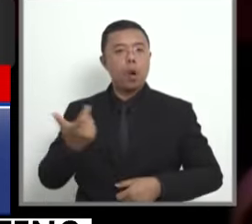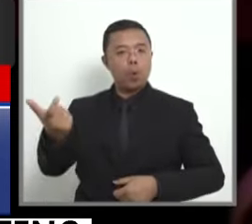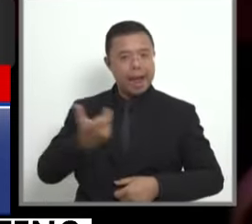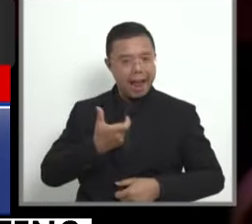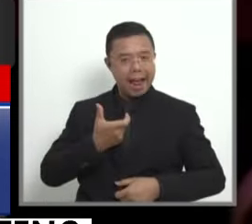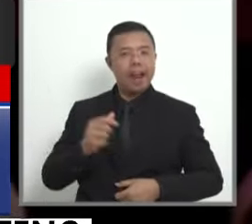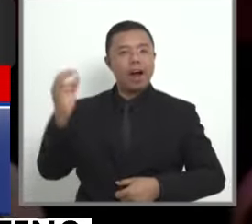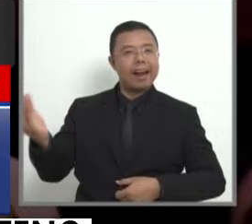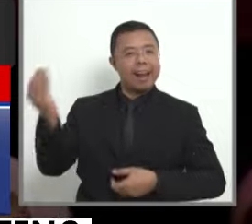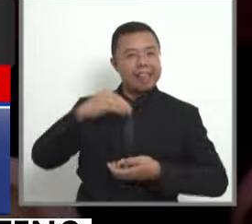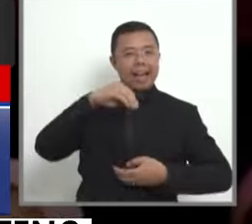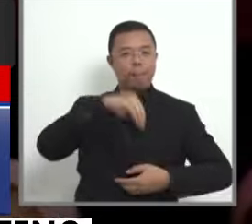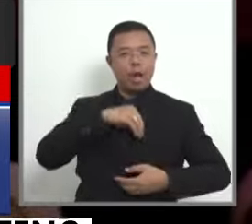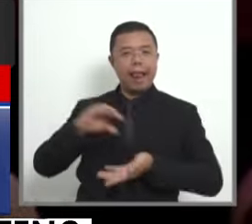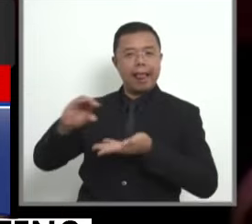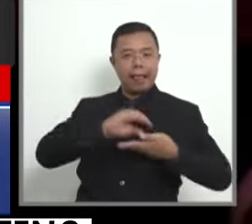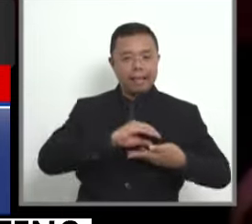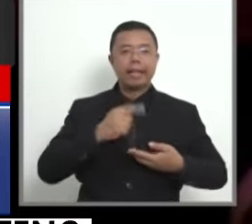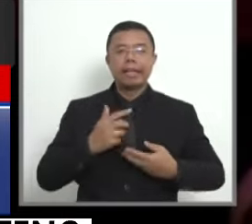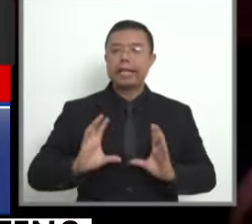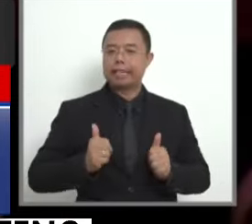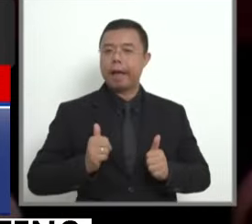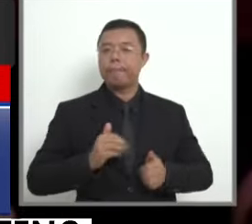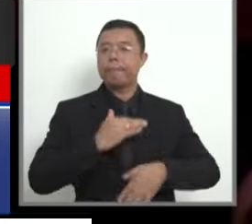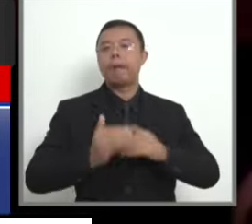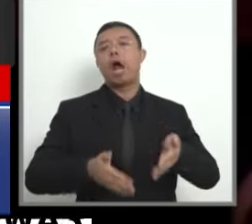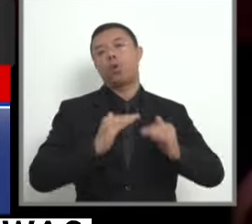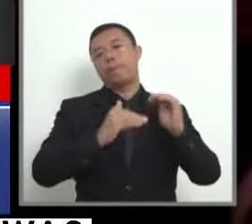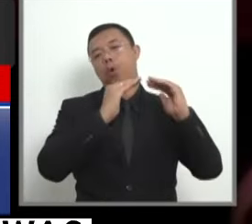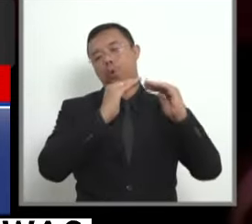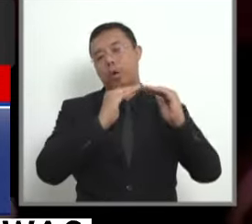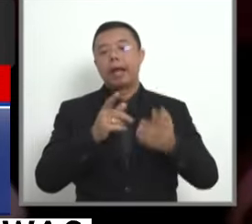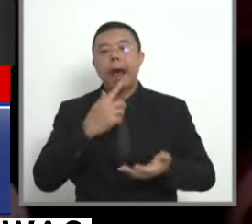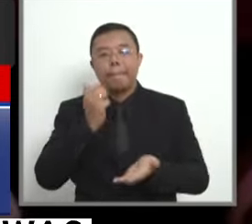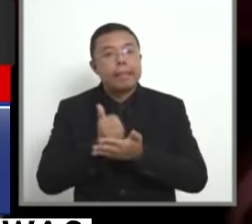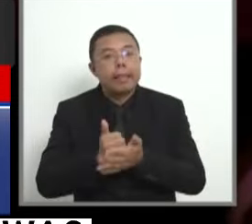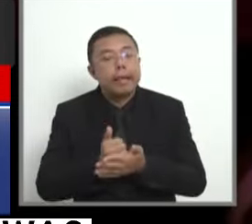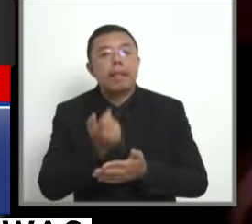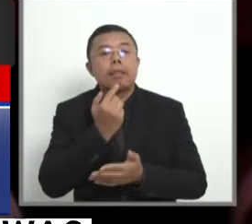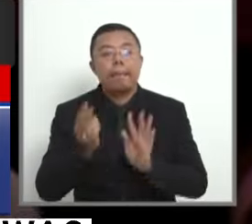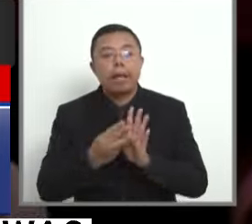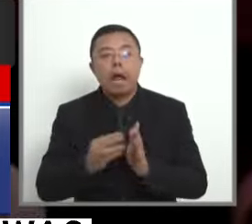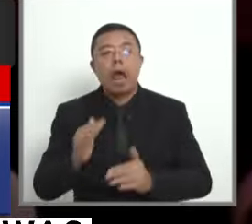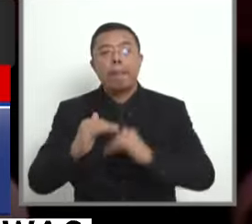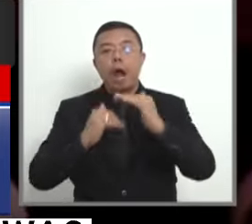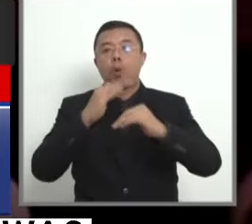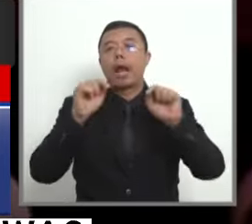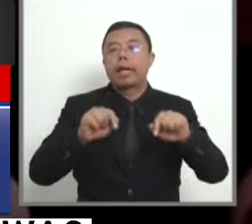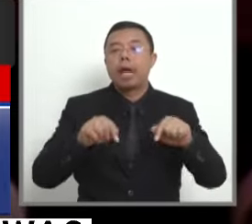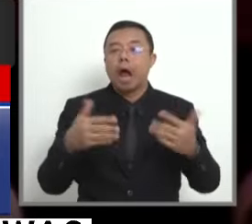untuk melakukan investasi kita akan bisa menyiapkan infrastrukturnya hal yang tidak kalah penting terkait dengan pembangunan ini